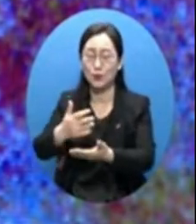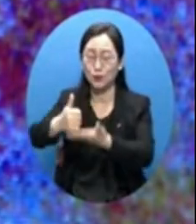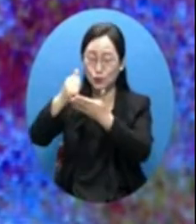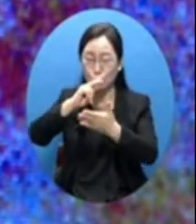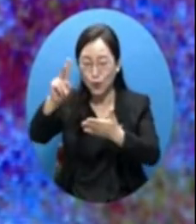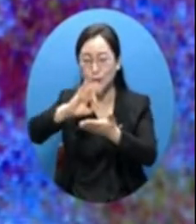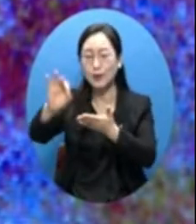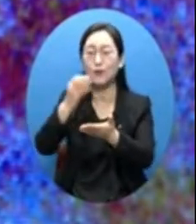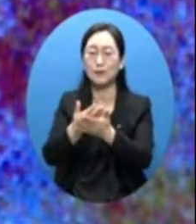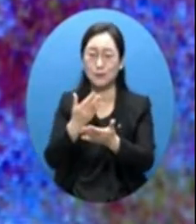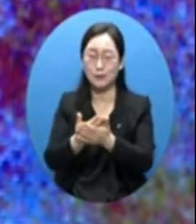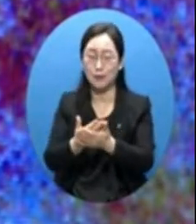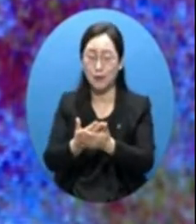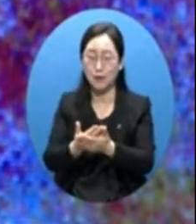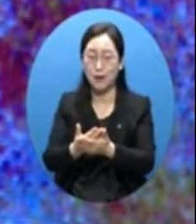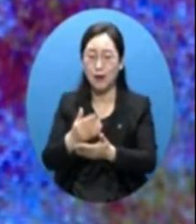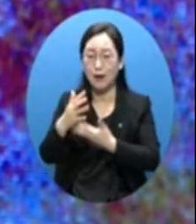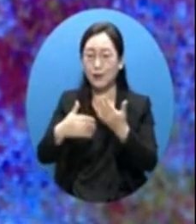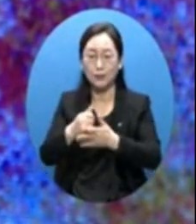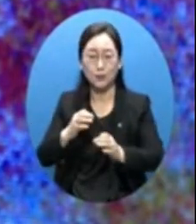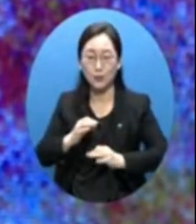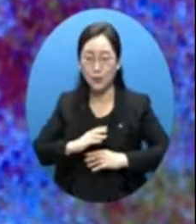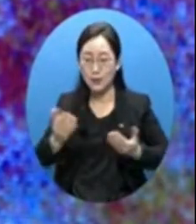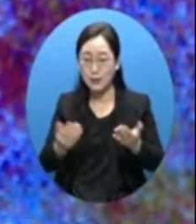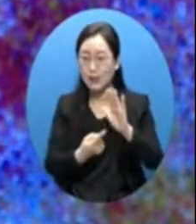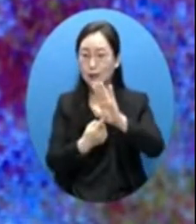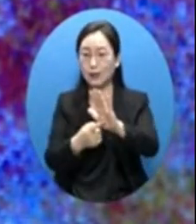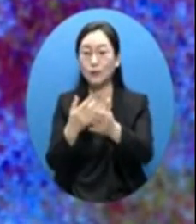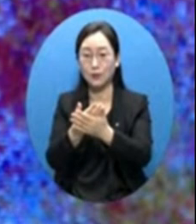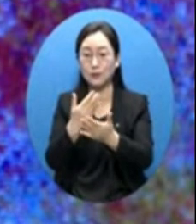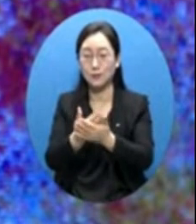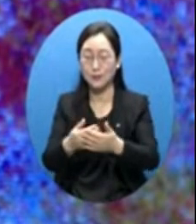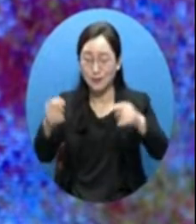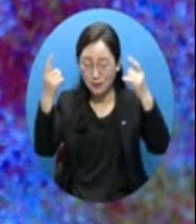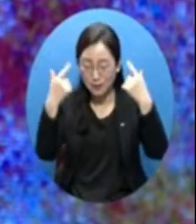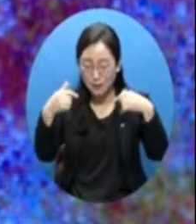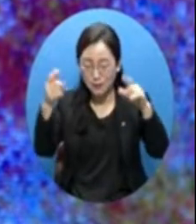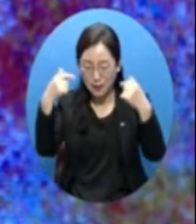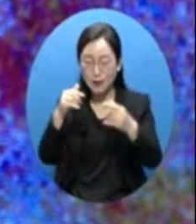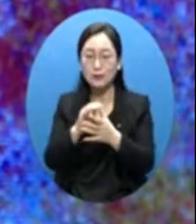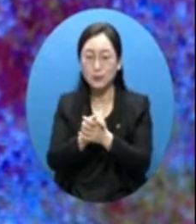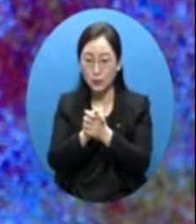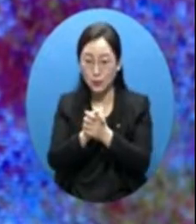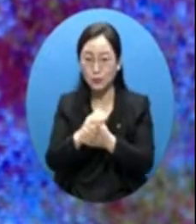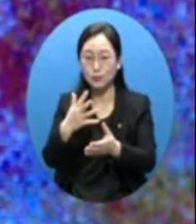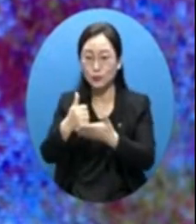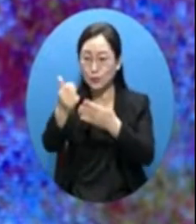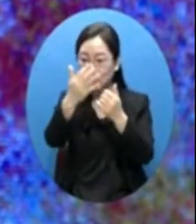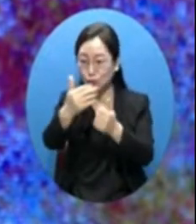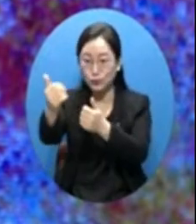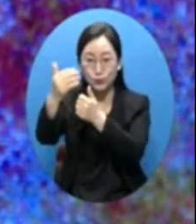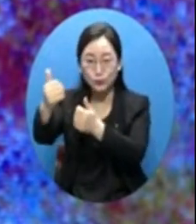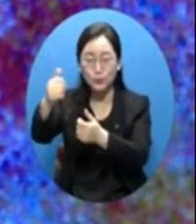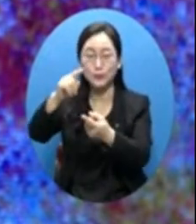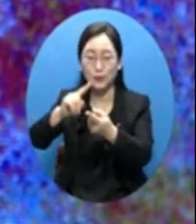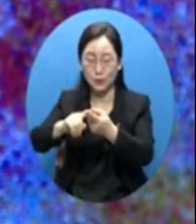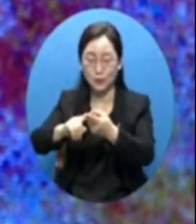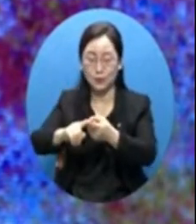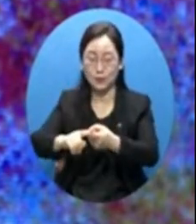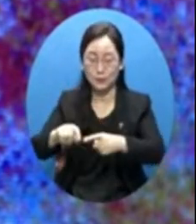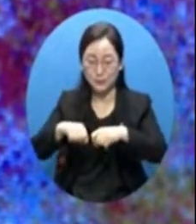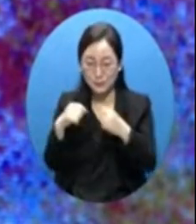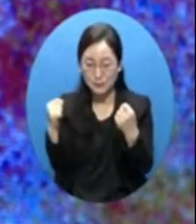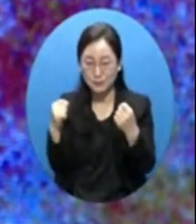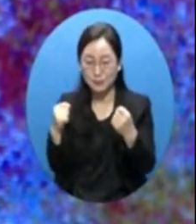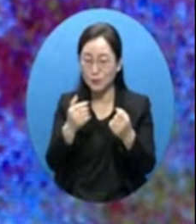우리를 통하여 놀라운 하나님의 역사가 나타나게 하여 주옵소서. 우리 날마다 기도하고 주님의 부르심에 응답하여 귀하게